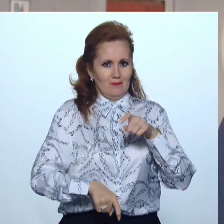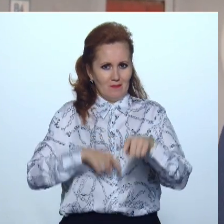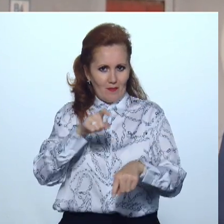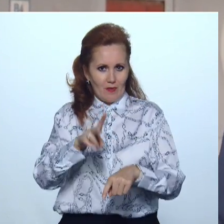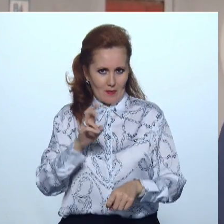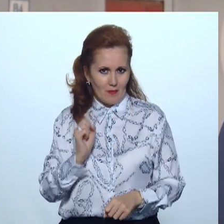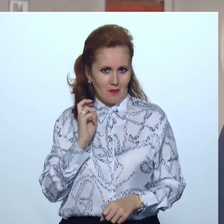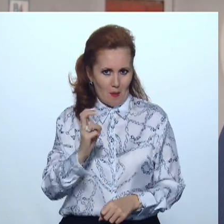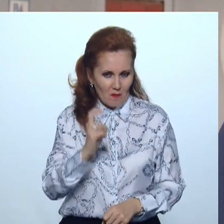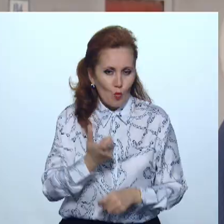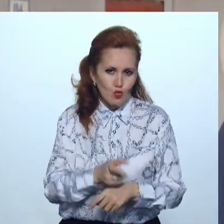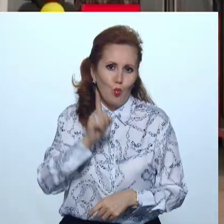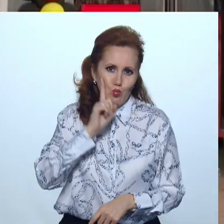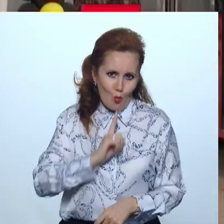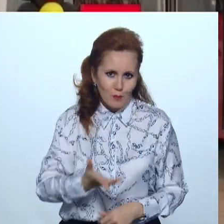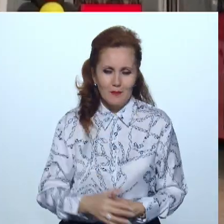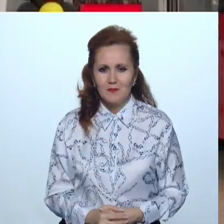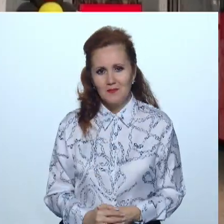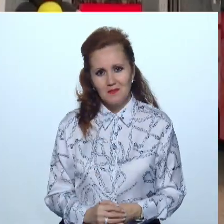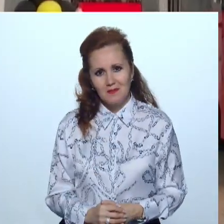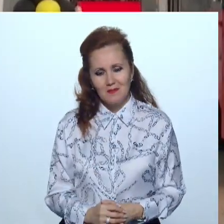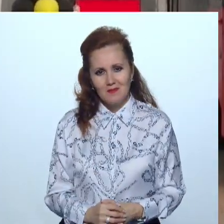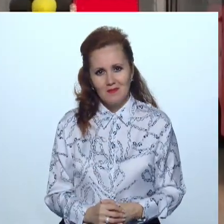проблем зайти на одну из 3 площадок.